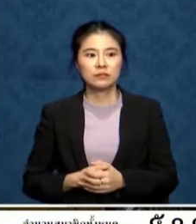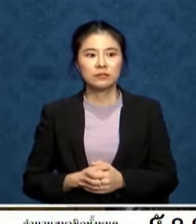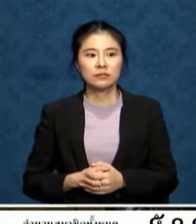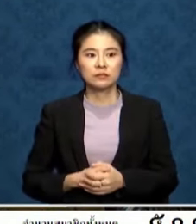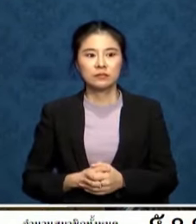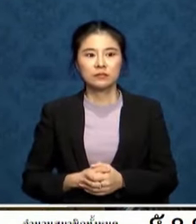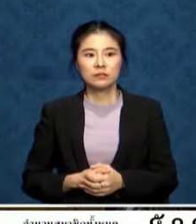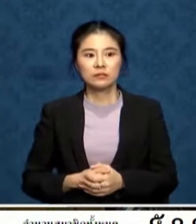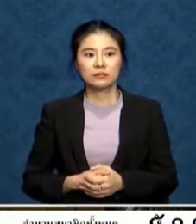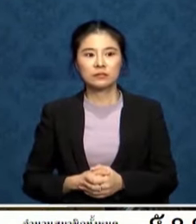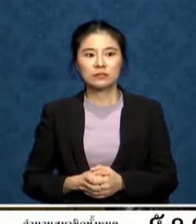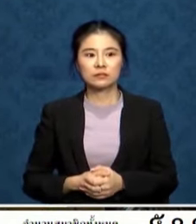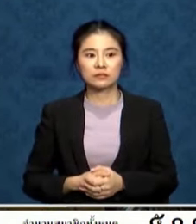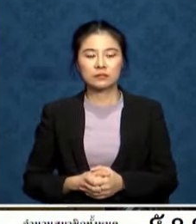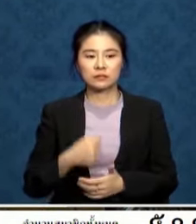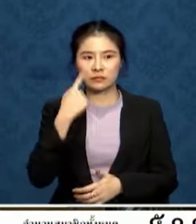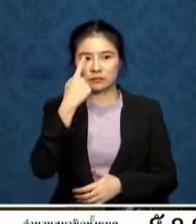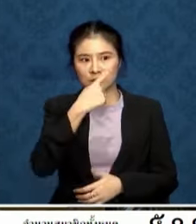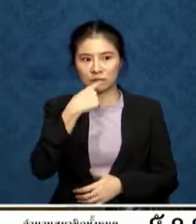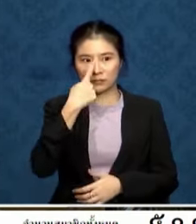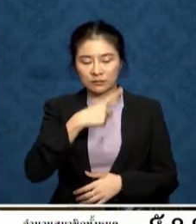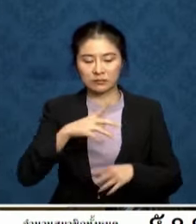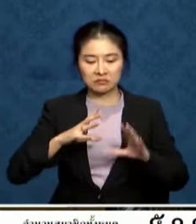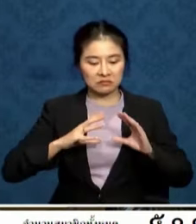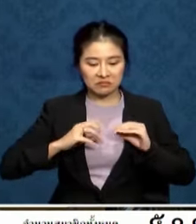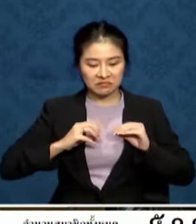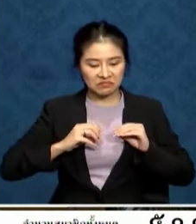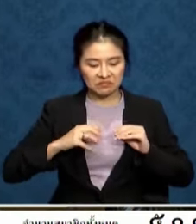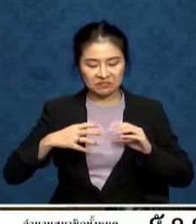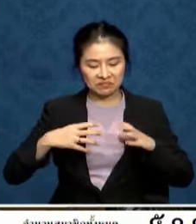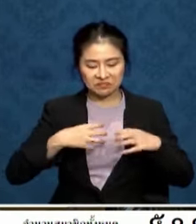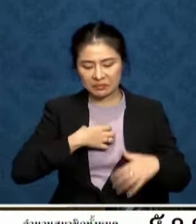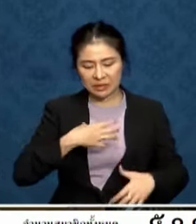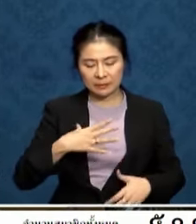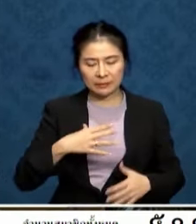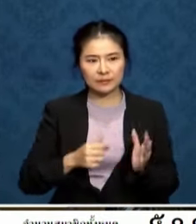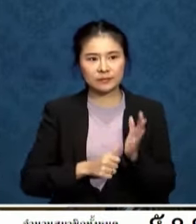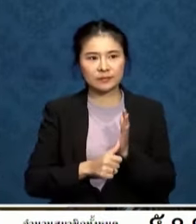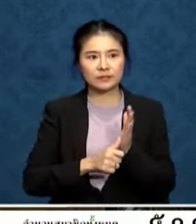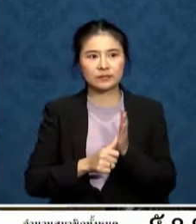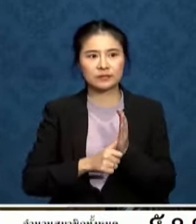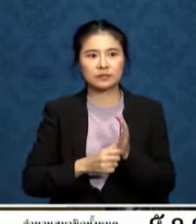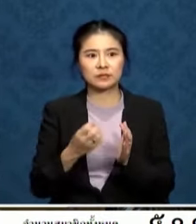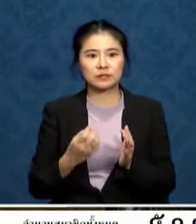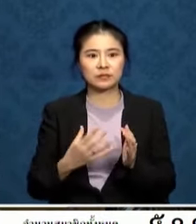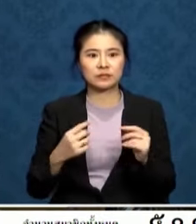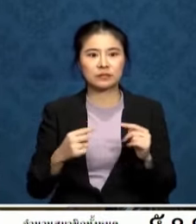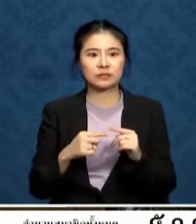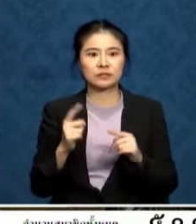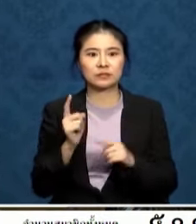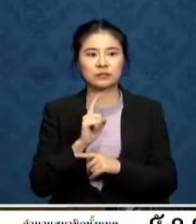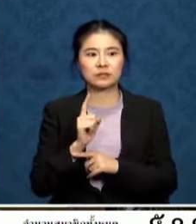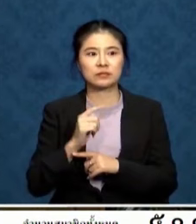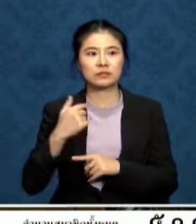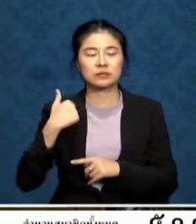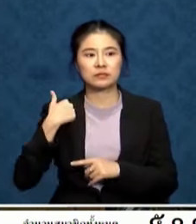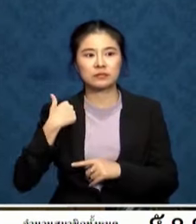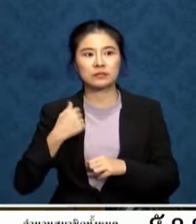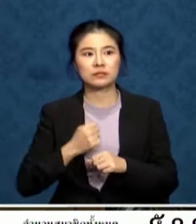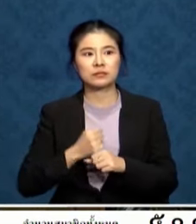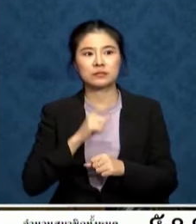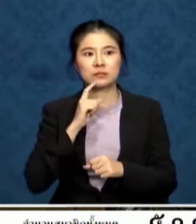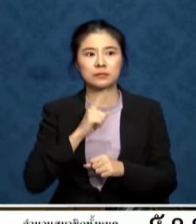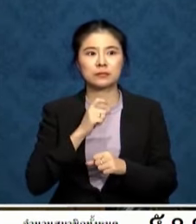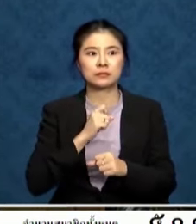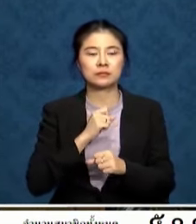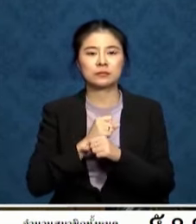คนที่เขาไม่อยากให้แก้รัฐธรรมนูญในประเทศนี้มีเยอะแยะมากมายครับมันจะเกิดคำถามกับ